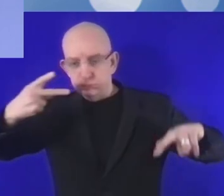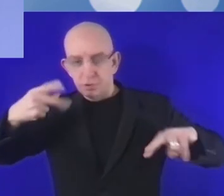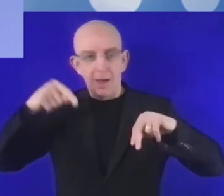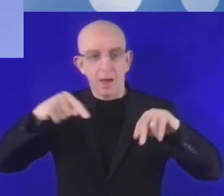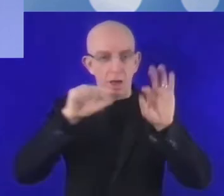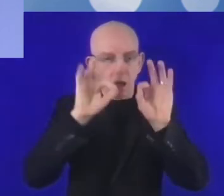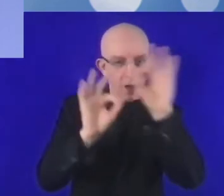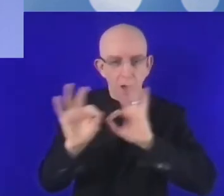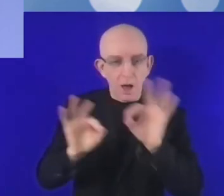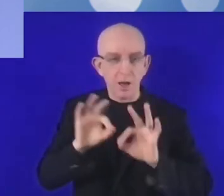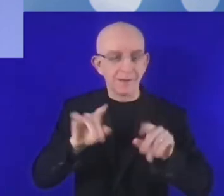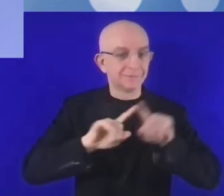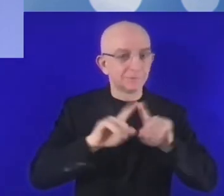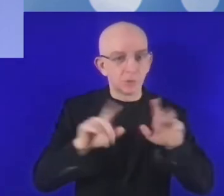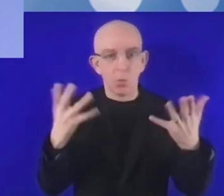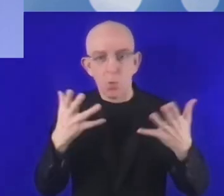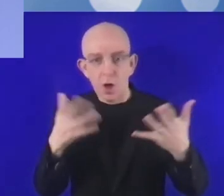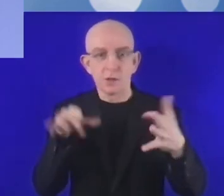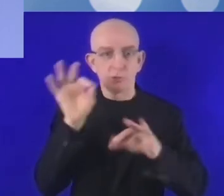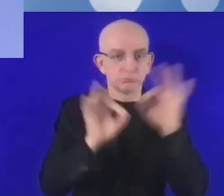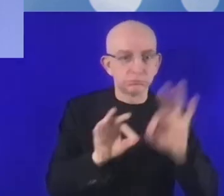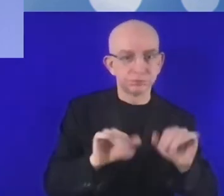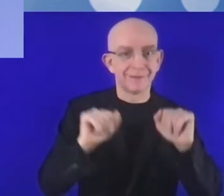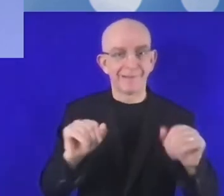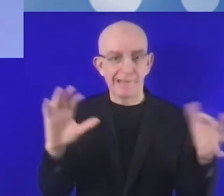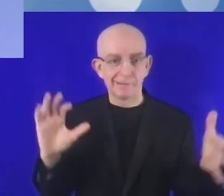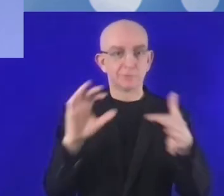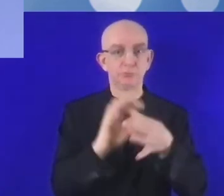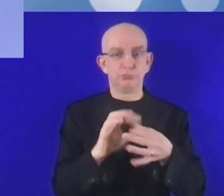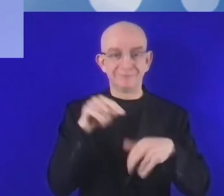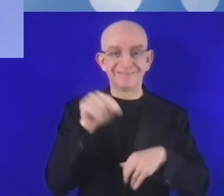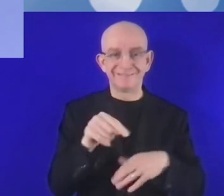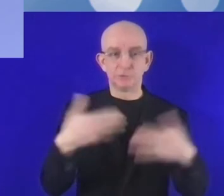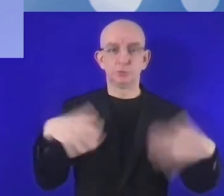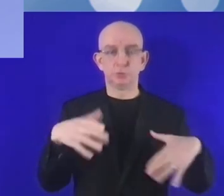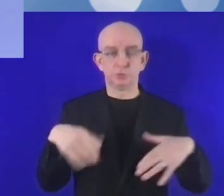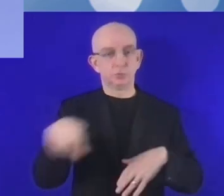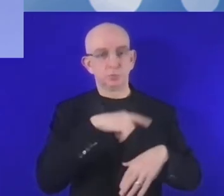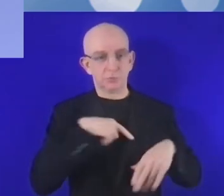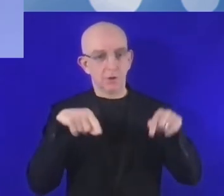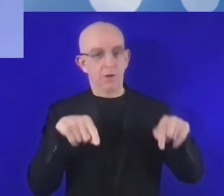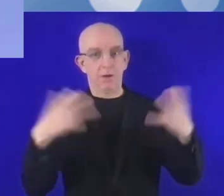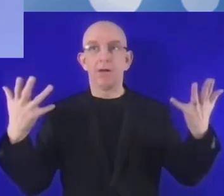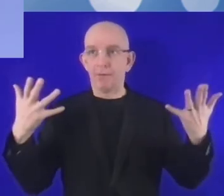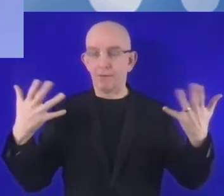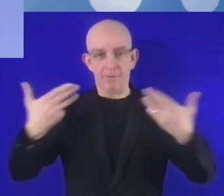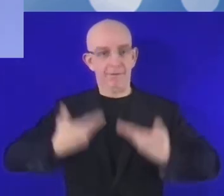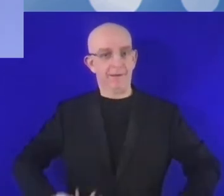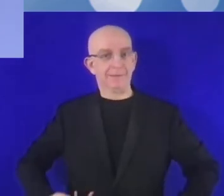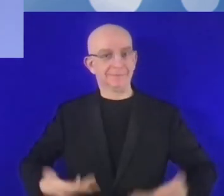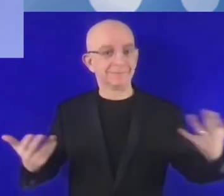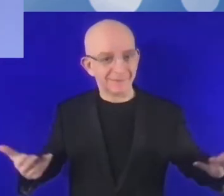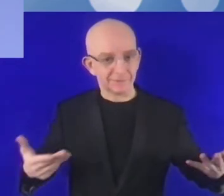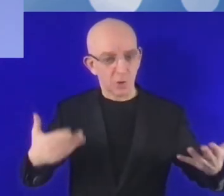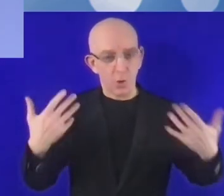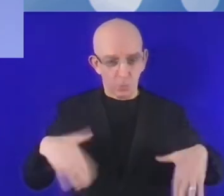coder les protéines qui elles-mêmes vont constituer les cellules dont